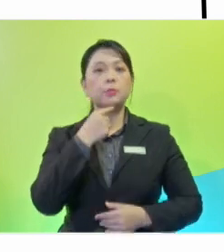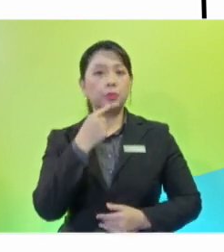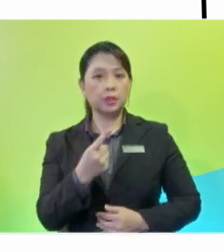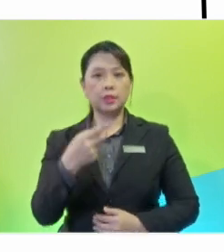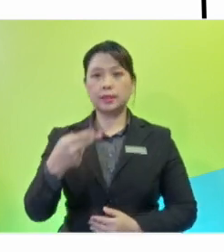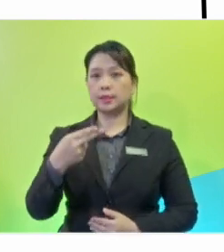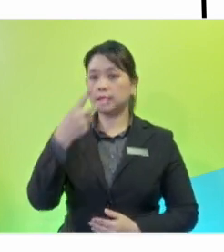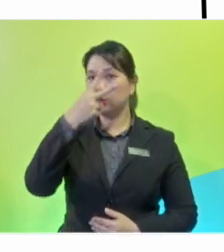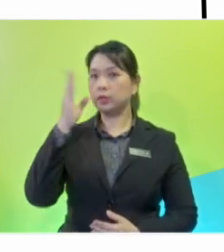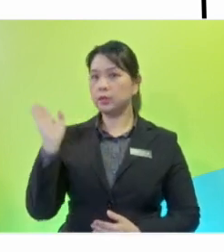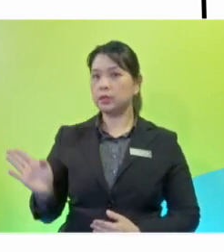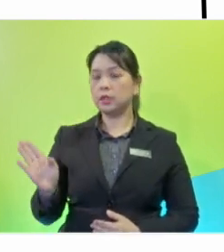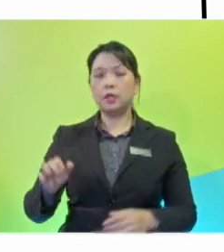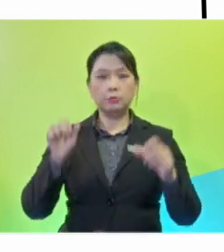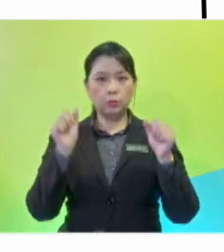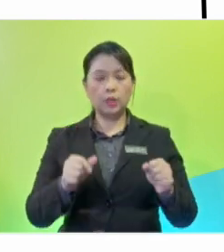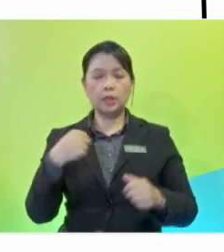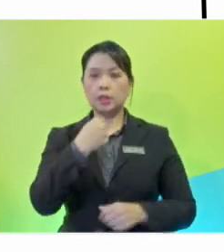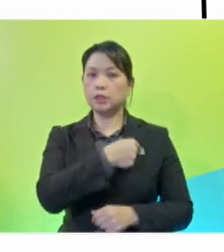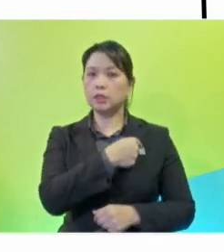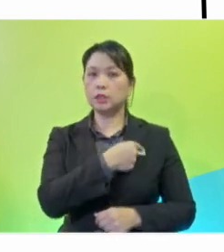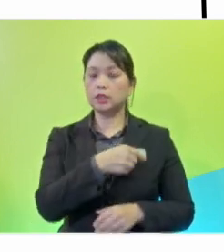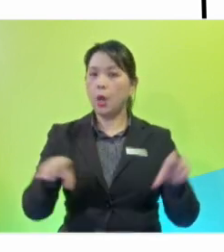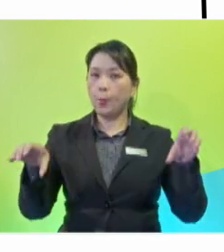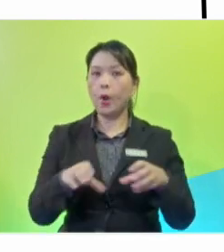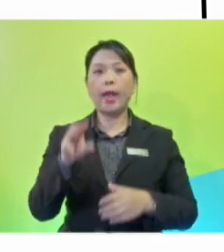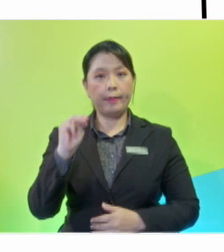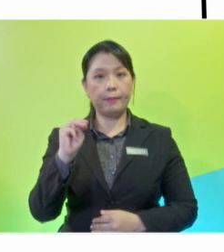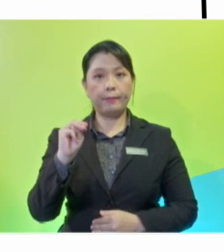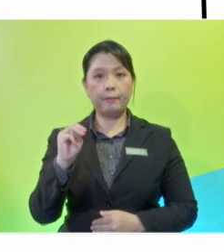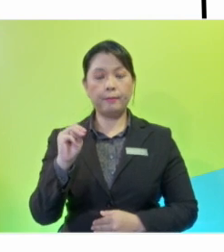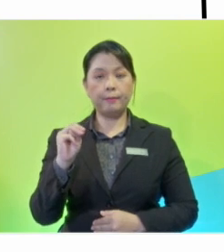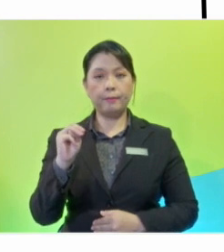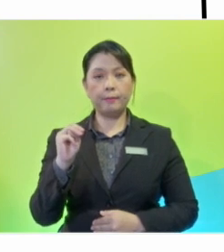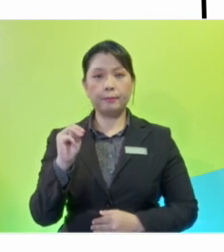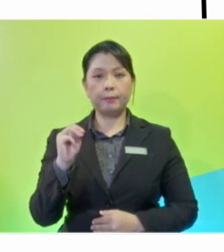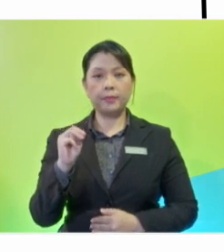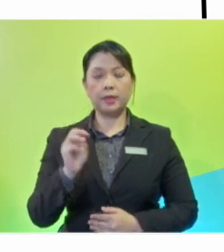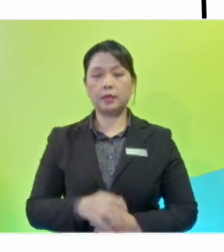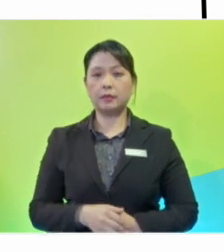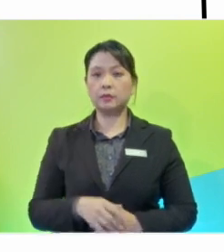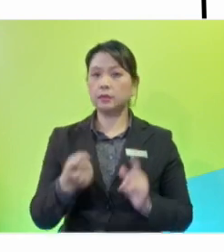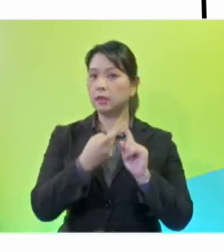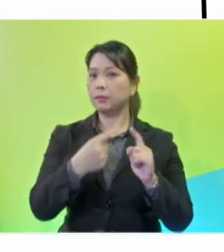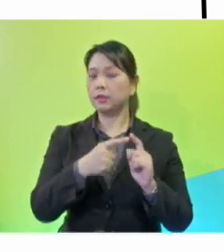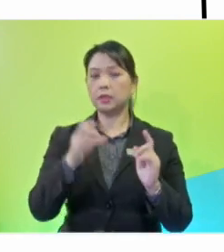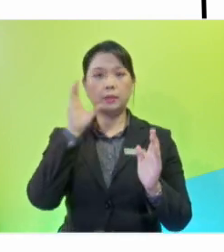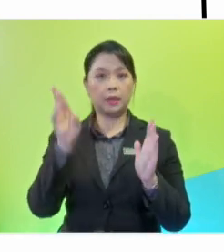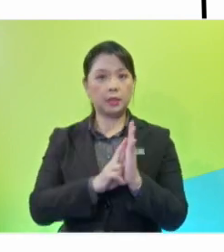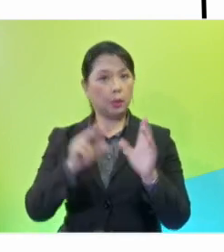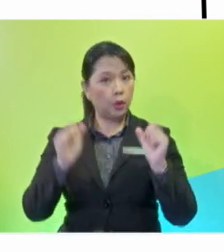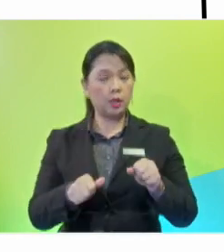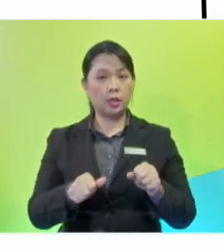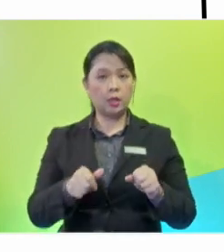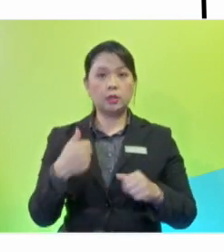tengok soalnya cari nilai ketuhanan daripada gambar aja tak bully maka